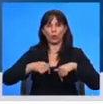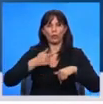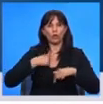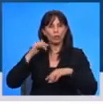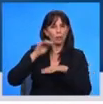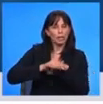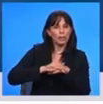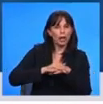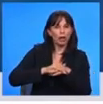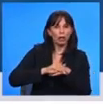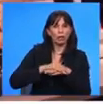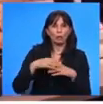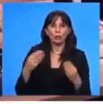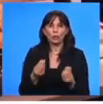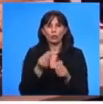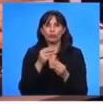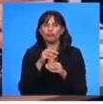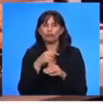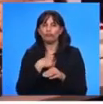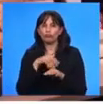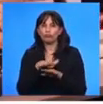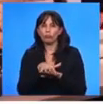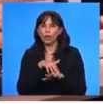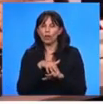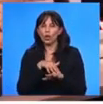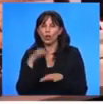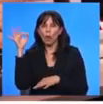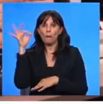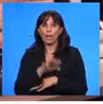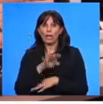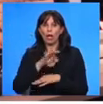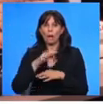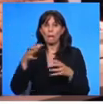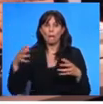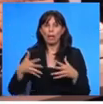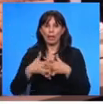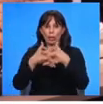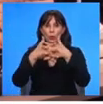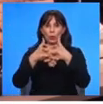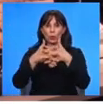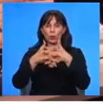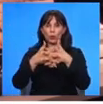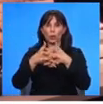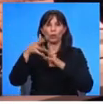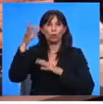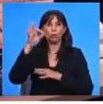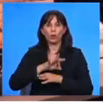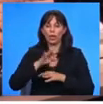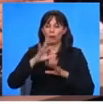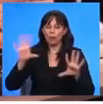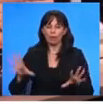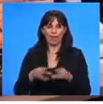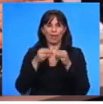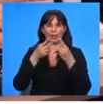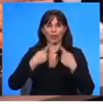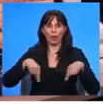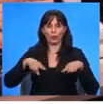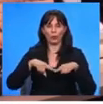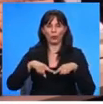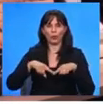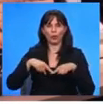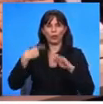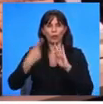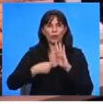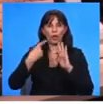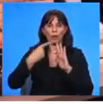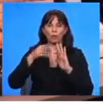משהו שמרגיש לי, שהוא פוגע בלכידות, שהוא פוגע ביחד שלנו, והפעם זה גם סיפור שנוגע